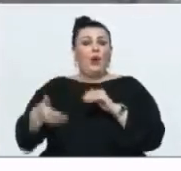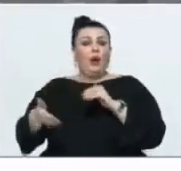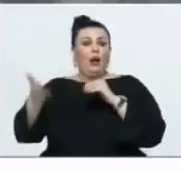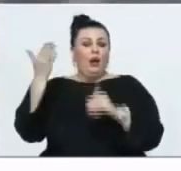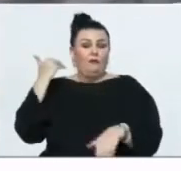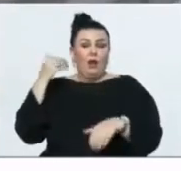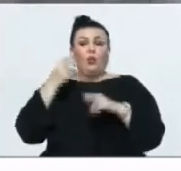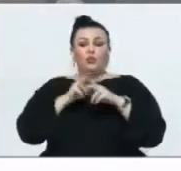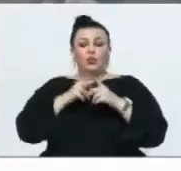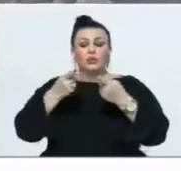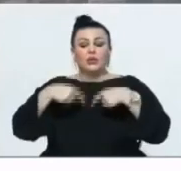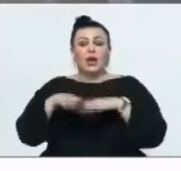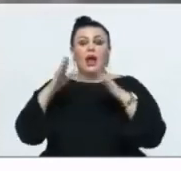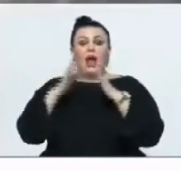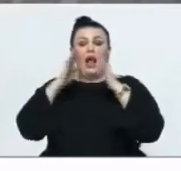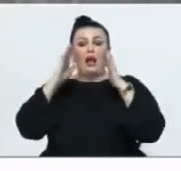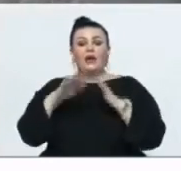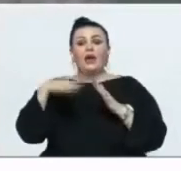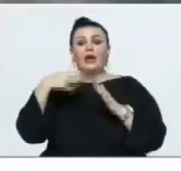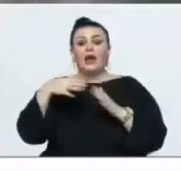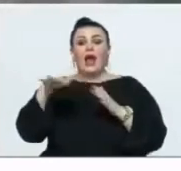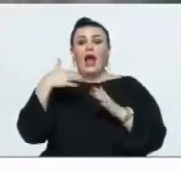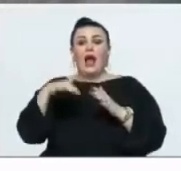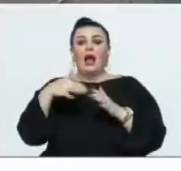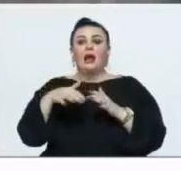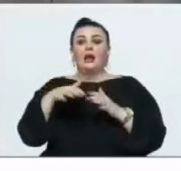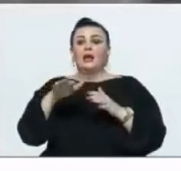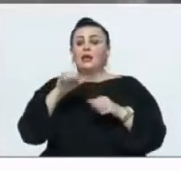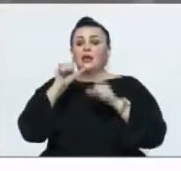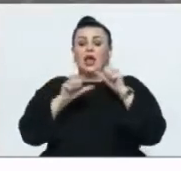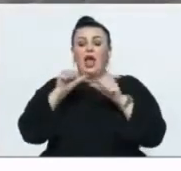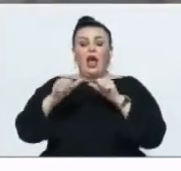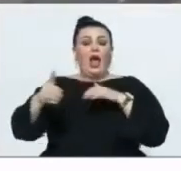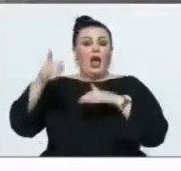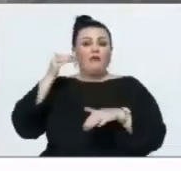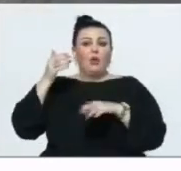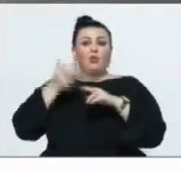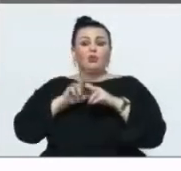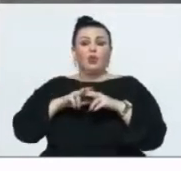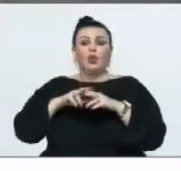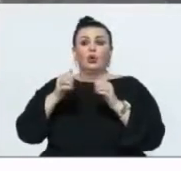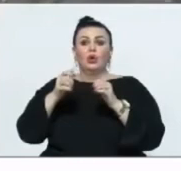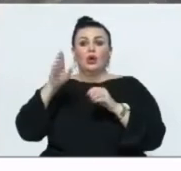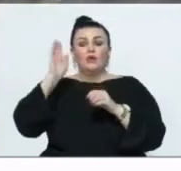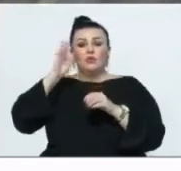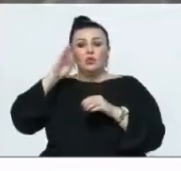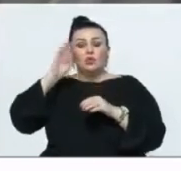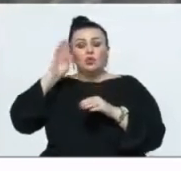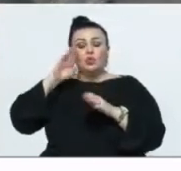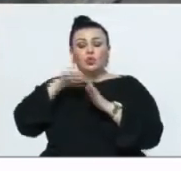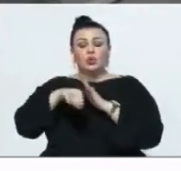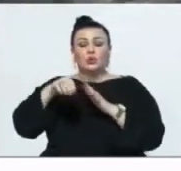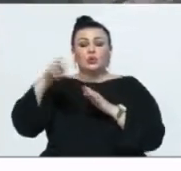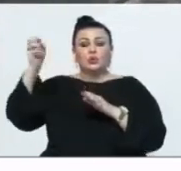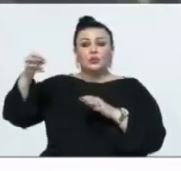da bu sahədə evlər 40-50 il bundan öncə salınıb və bunun sayəsində yığılan qurunt suları da məhz bu dövr